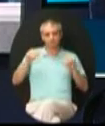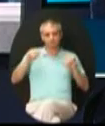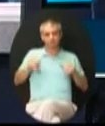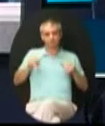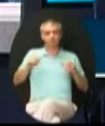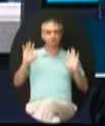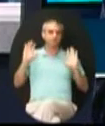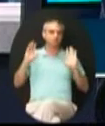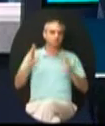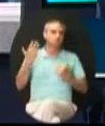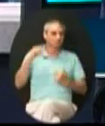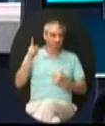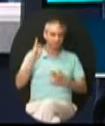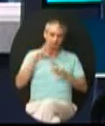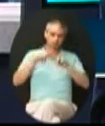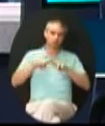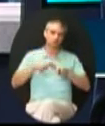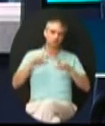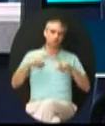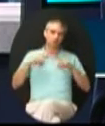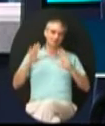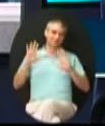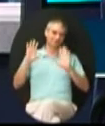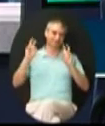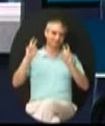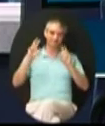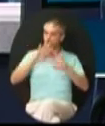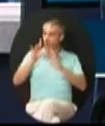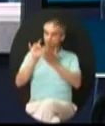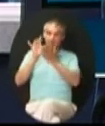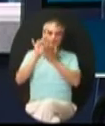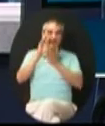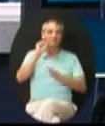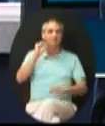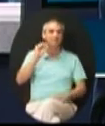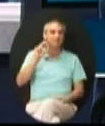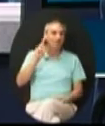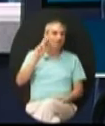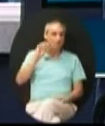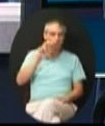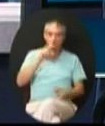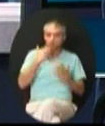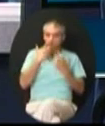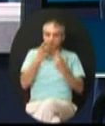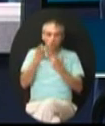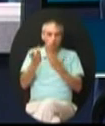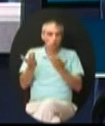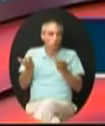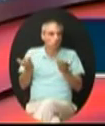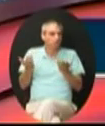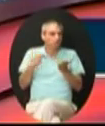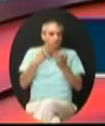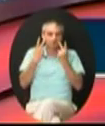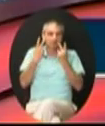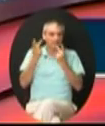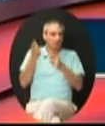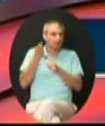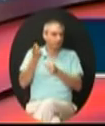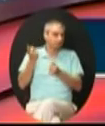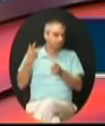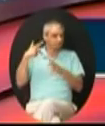למדרון אחורי, ומאז... שורד. כן, לגמרי. כל השאר, אפו, סקרמוצ'י, זה סיפור שהוא בעיקר מטריד